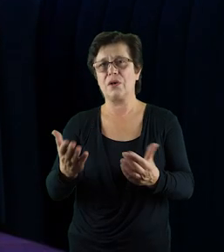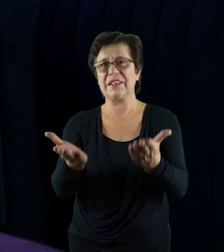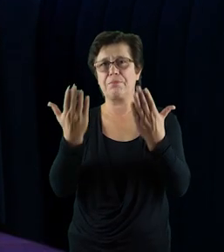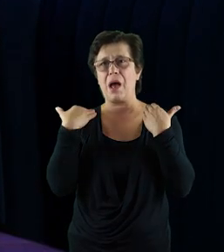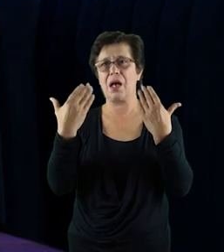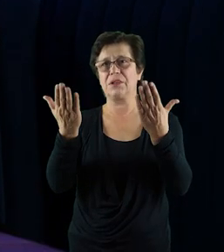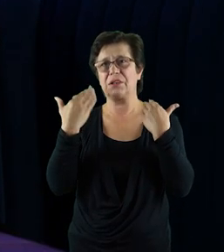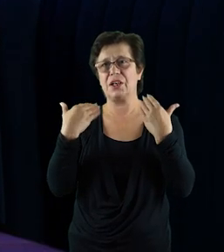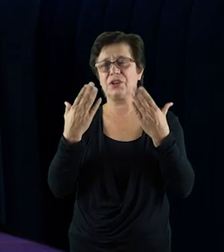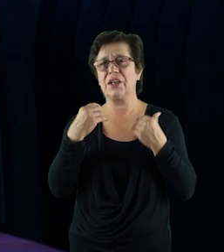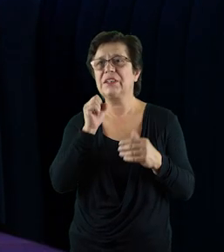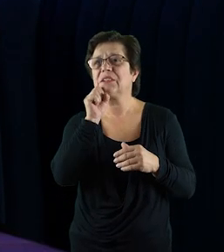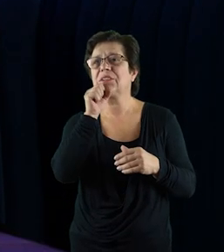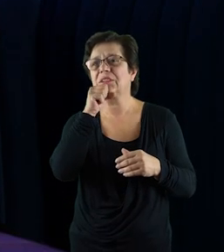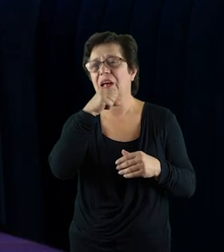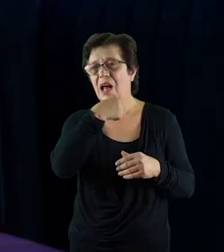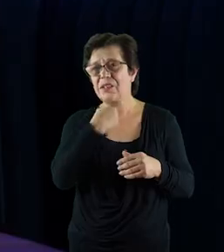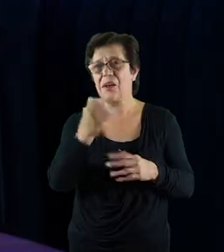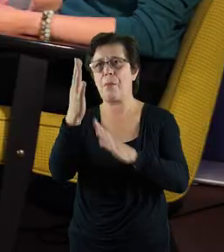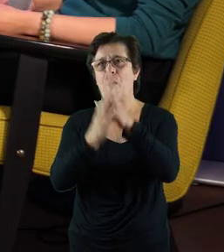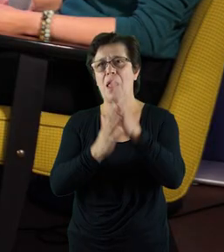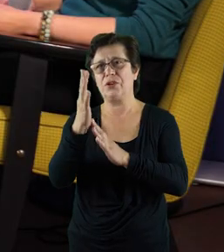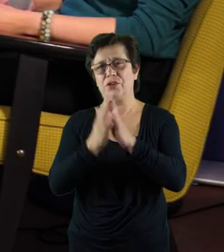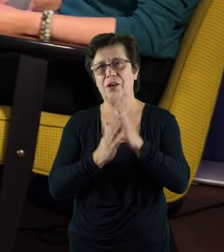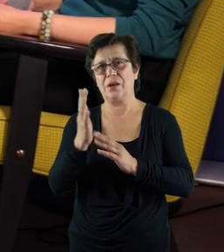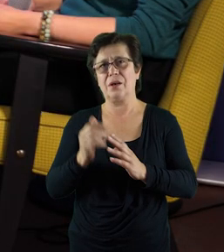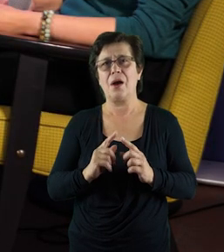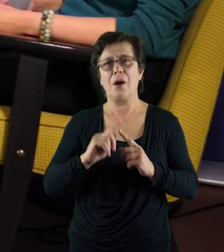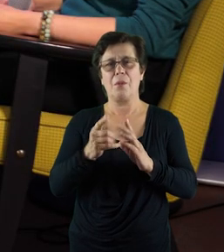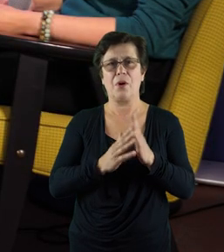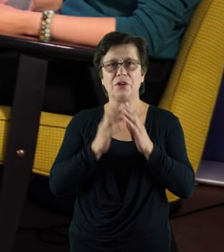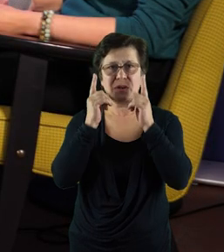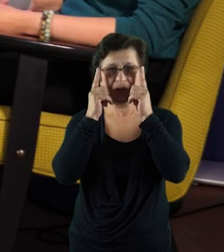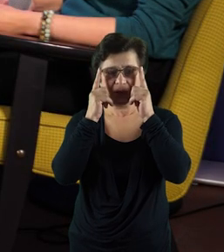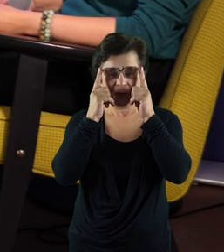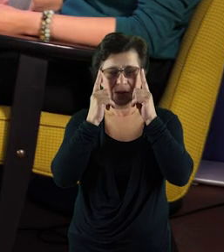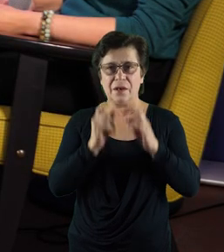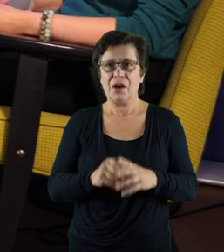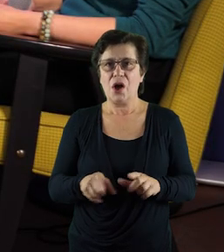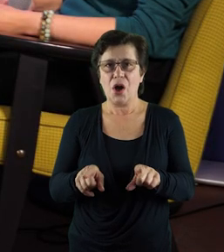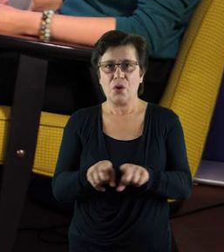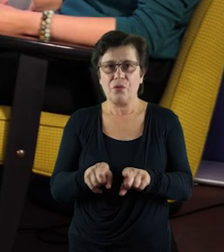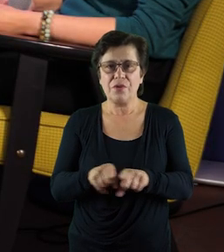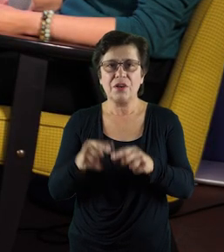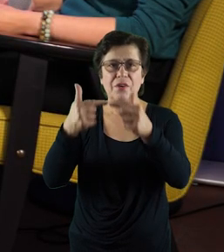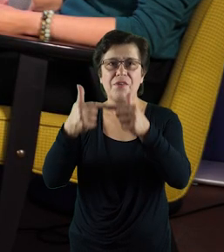starca po lesie w głąb las 2. Tak, ale też do tych wierszy o Tatrach i